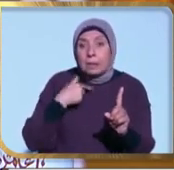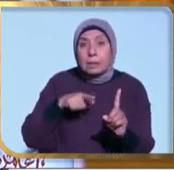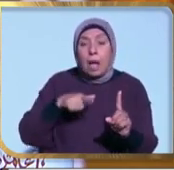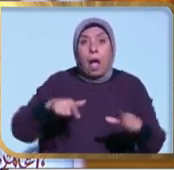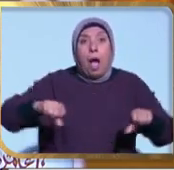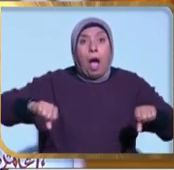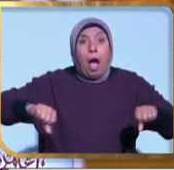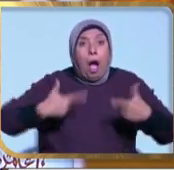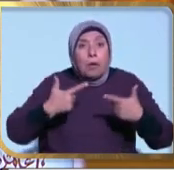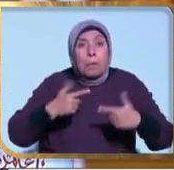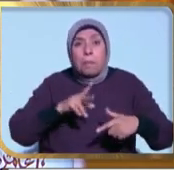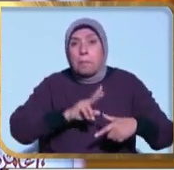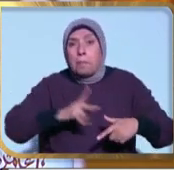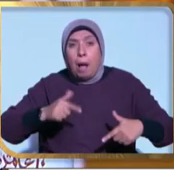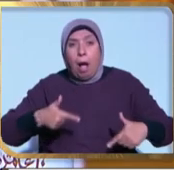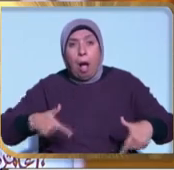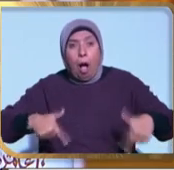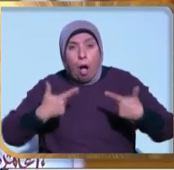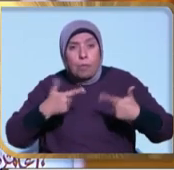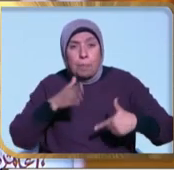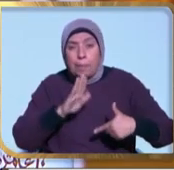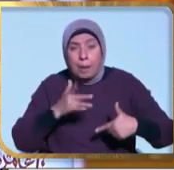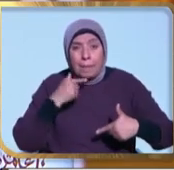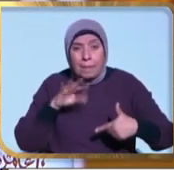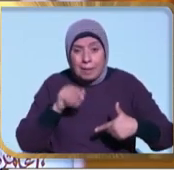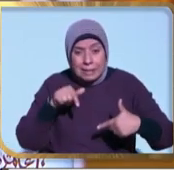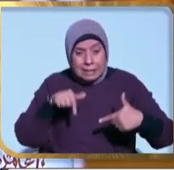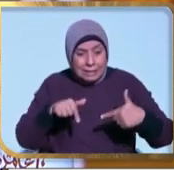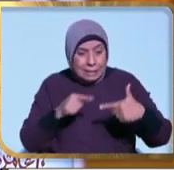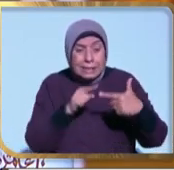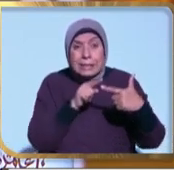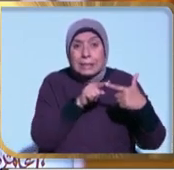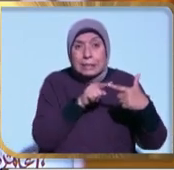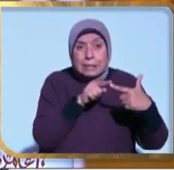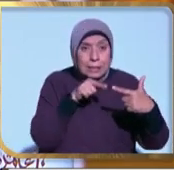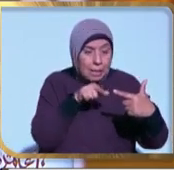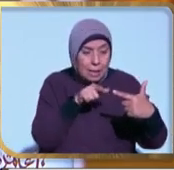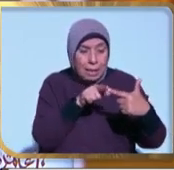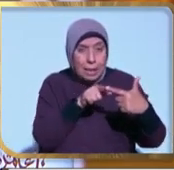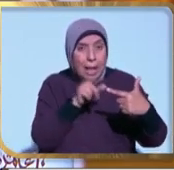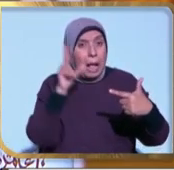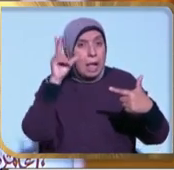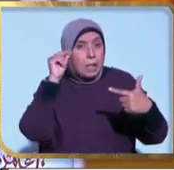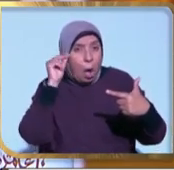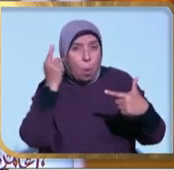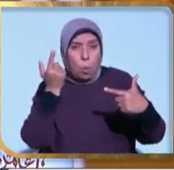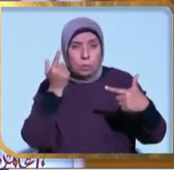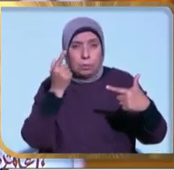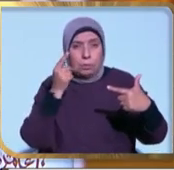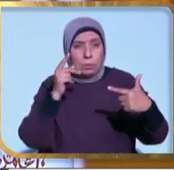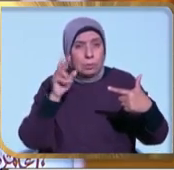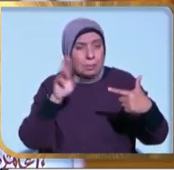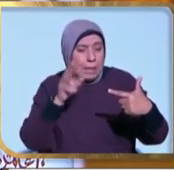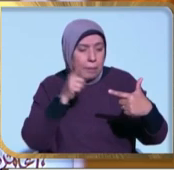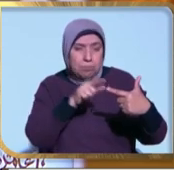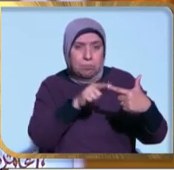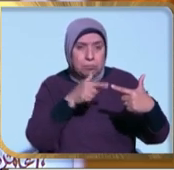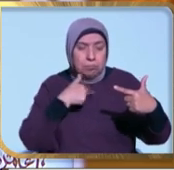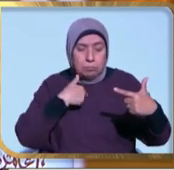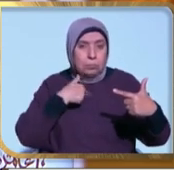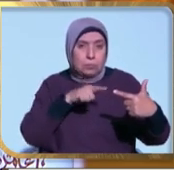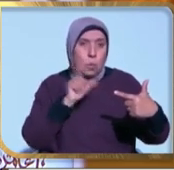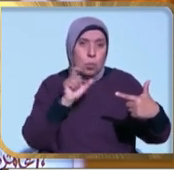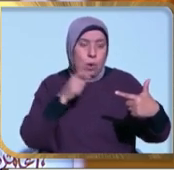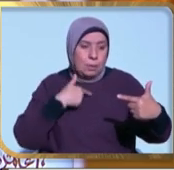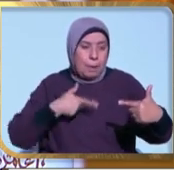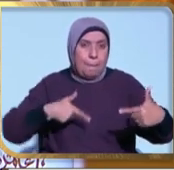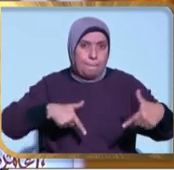وقت الزعزعه مما يؤكد يعني مما يؤكد على هذا الفهم ما اوردته كتب